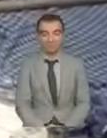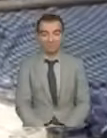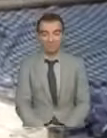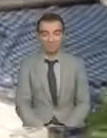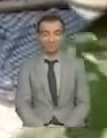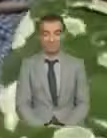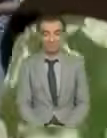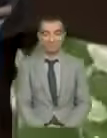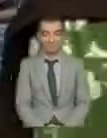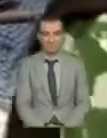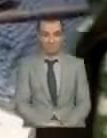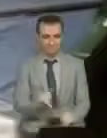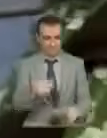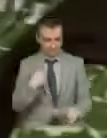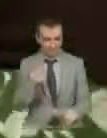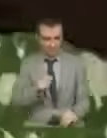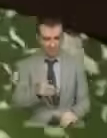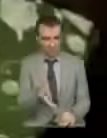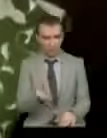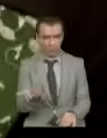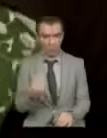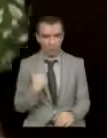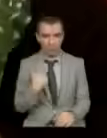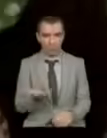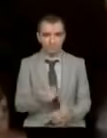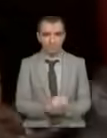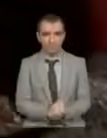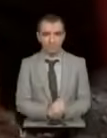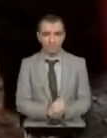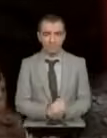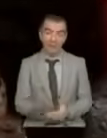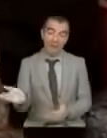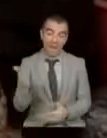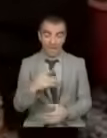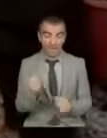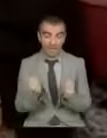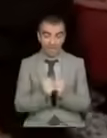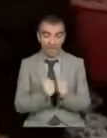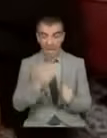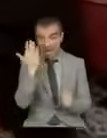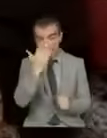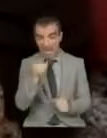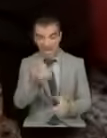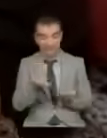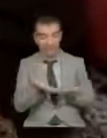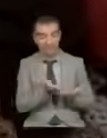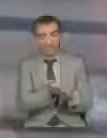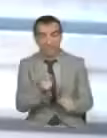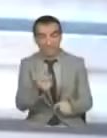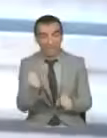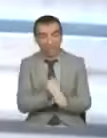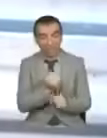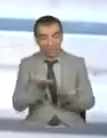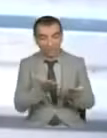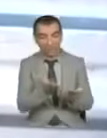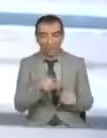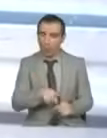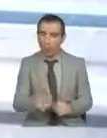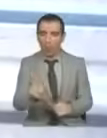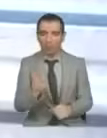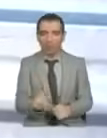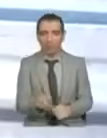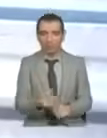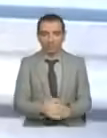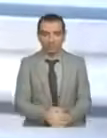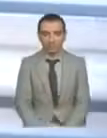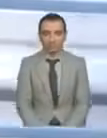de. Aynen yapıyorum değil mi kız Ayşe teyze? Hadi o zaman kara fırına doğru yola çıkalım. Evet. Hep